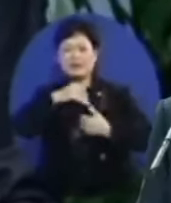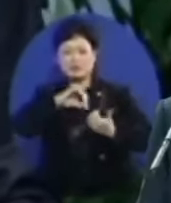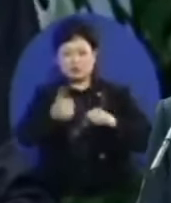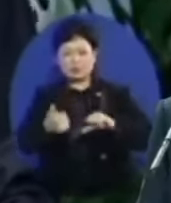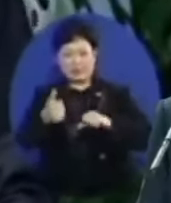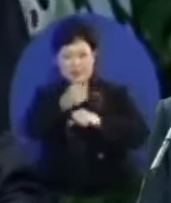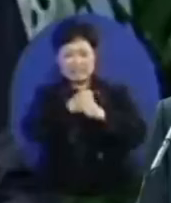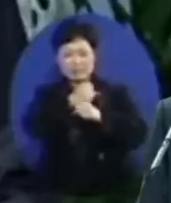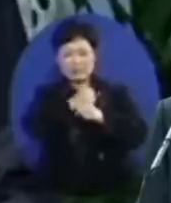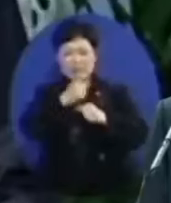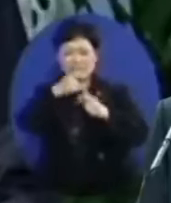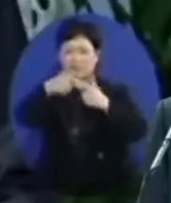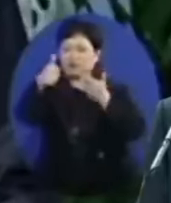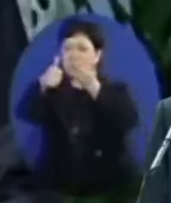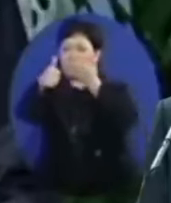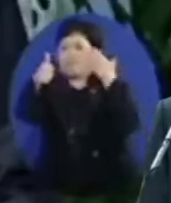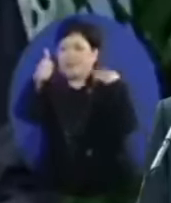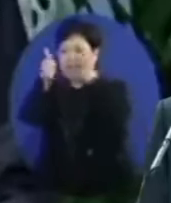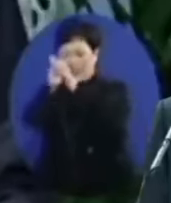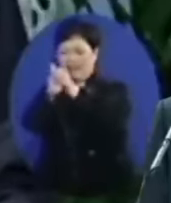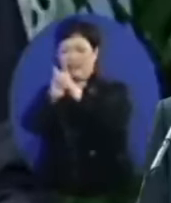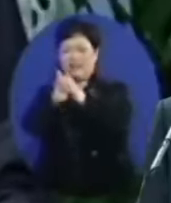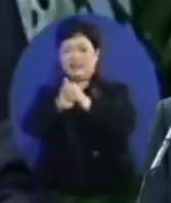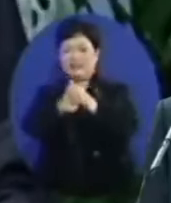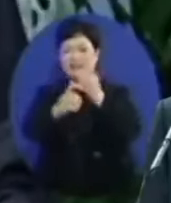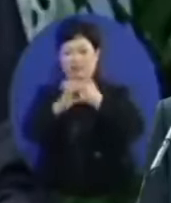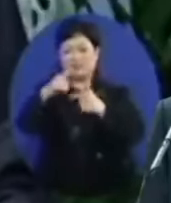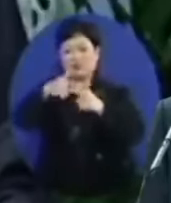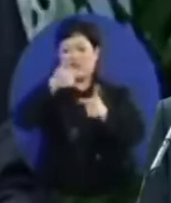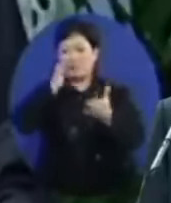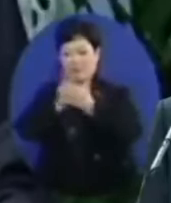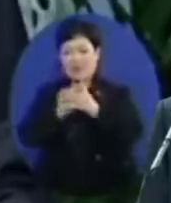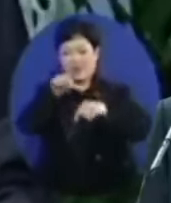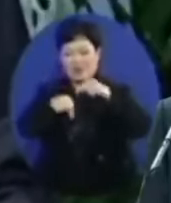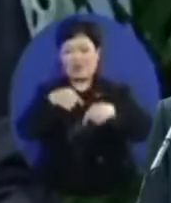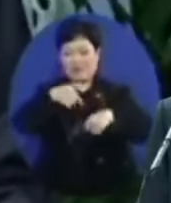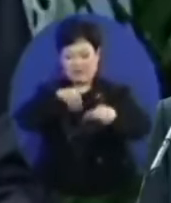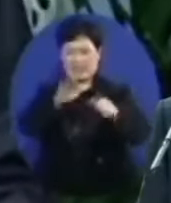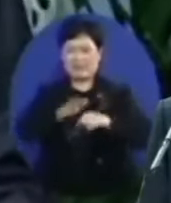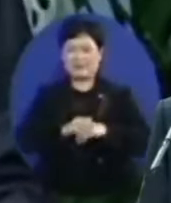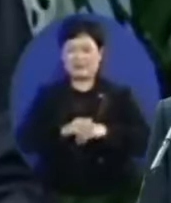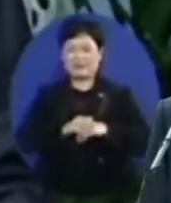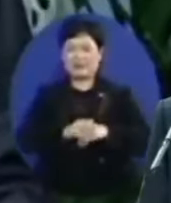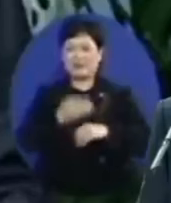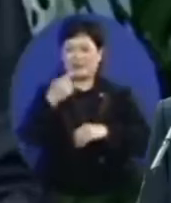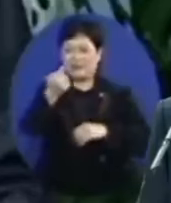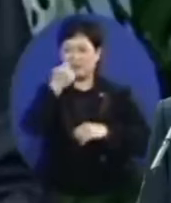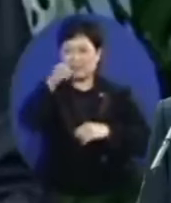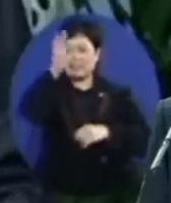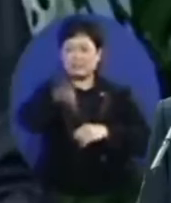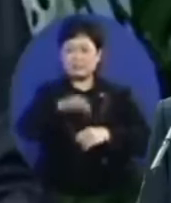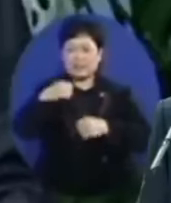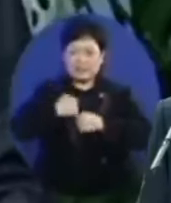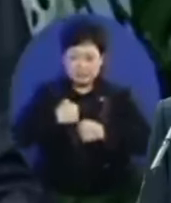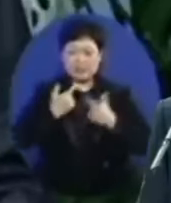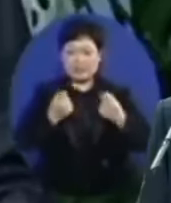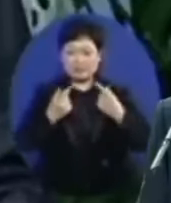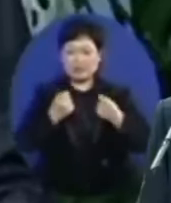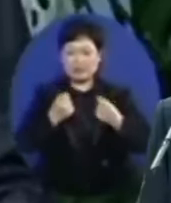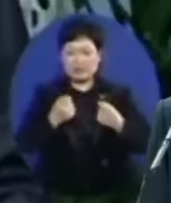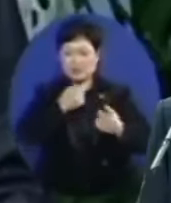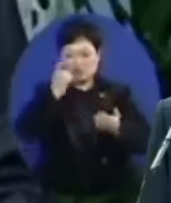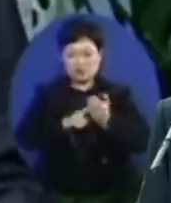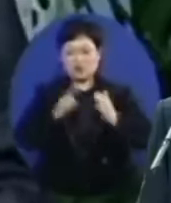자, 여기 내 어깨에 맡겨라. 그리고 나와 같이 걸어가자. 사람들은 네가 십자가를 걸머진 것 같지만은 너는